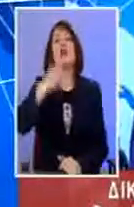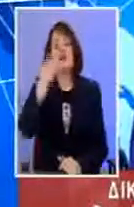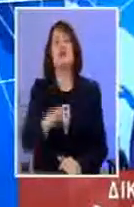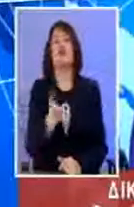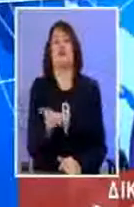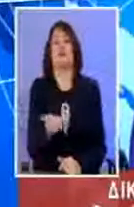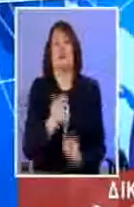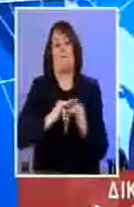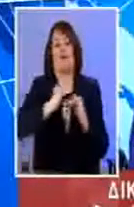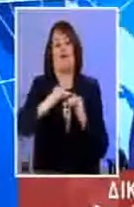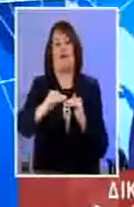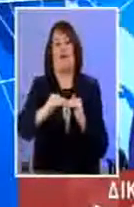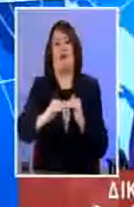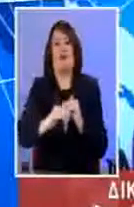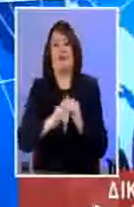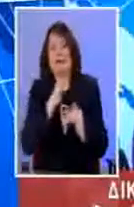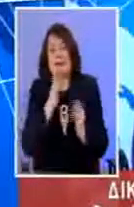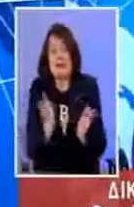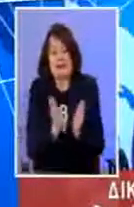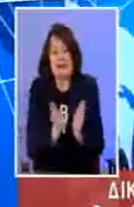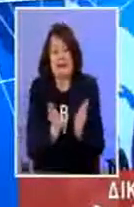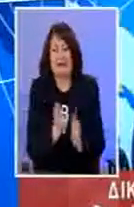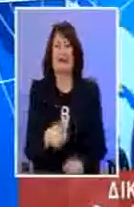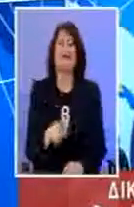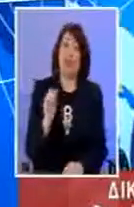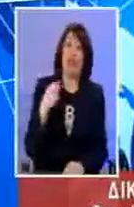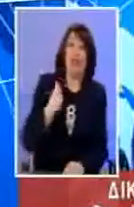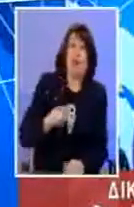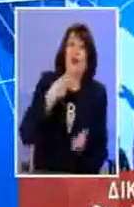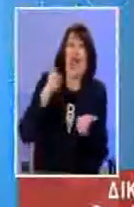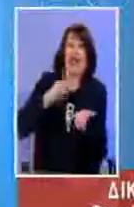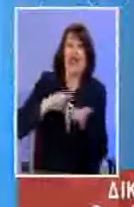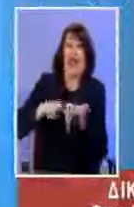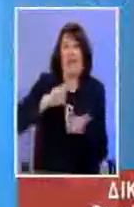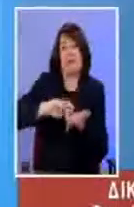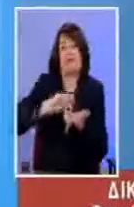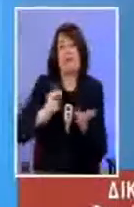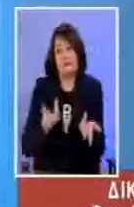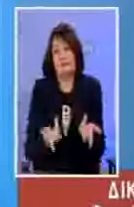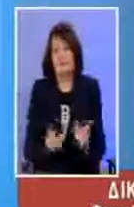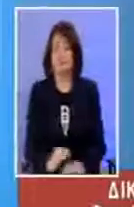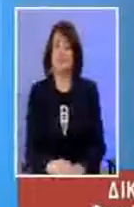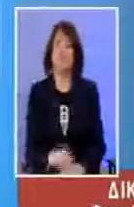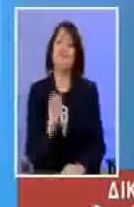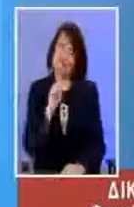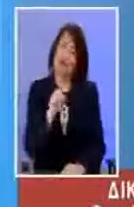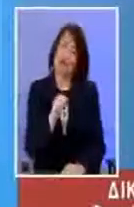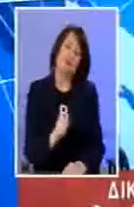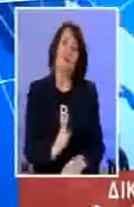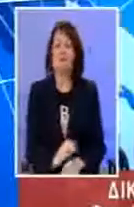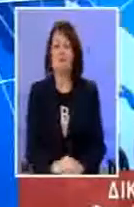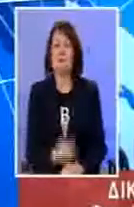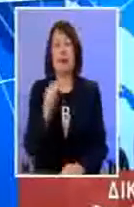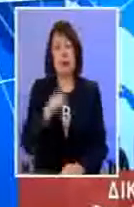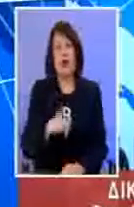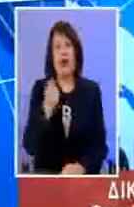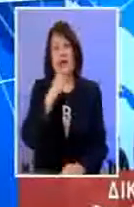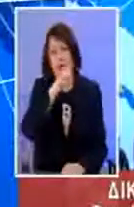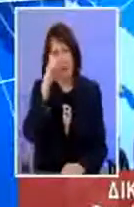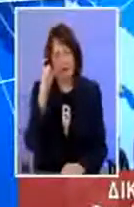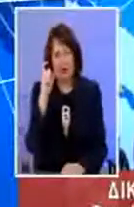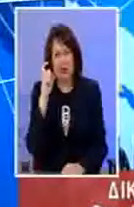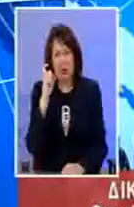πλευράς πεζοδρομίων. Και δηλαδή, δημοτικών τελών. Και δημοτικών τελών, φυσικά. Παρόλα θέλω αυτά να πω λοιπόν, τώρα είναι λίγο δύσκολο βέβαια